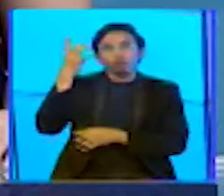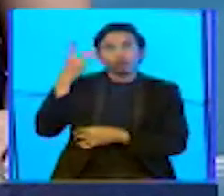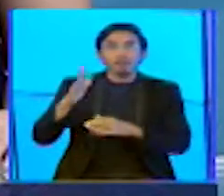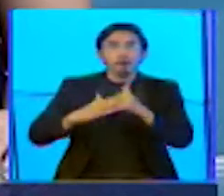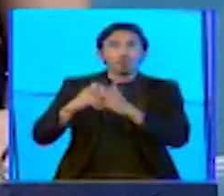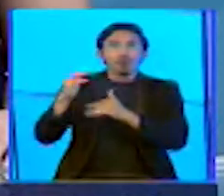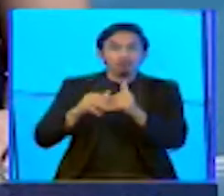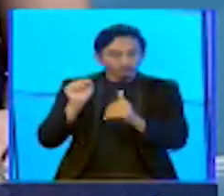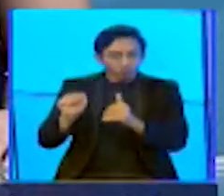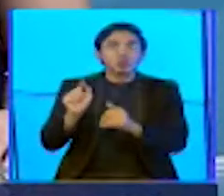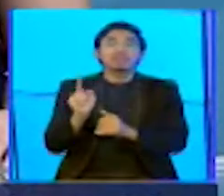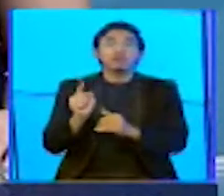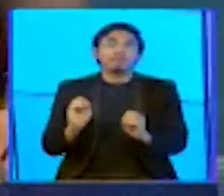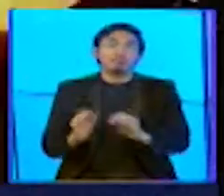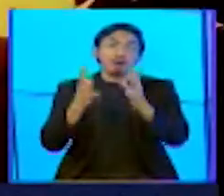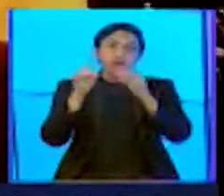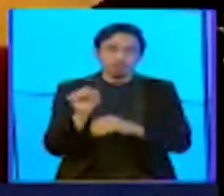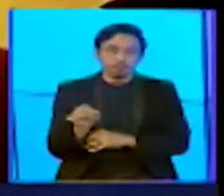kebakaran.